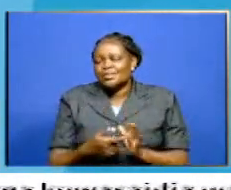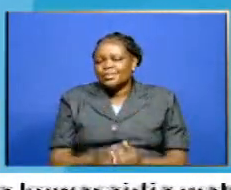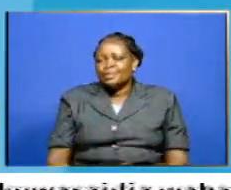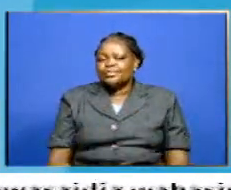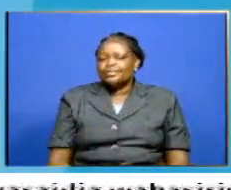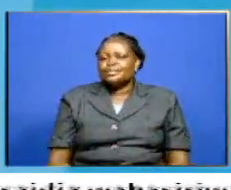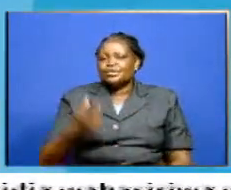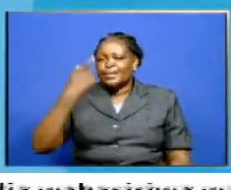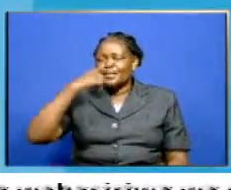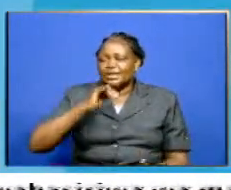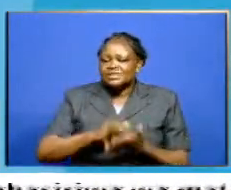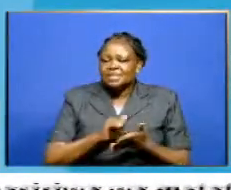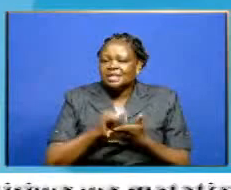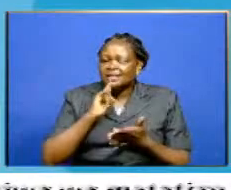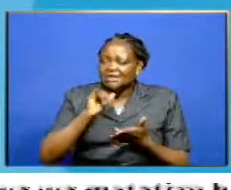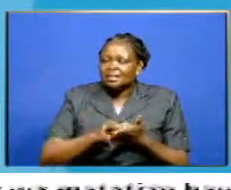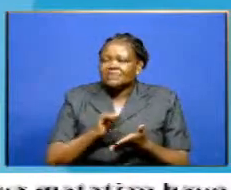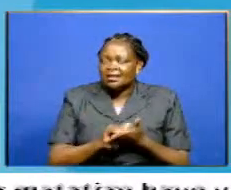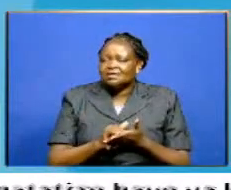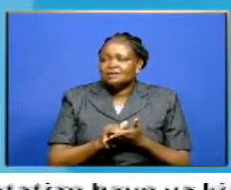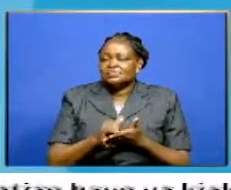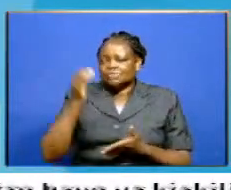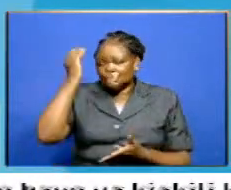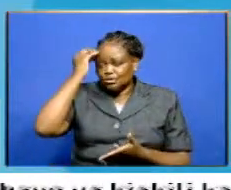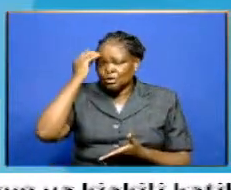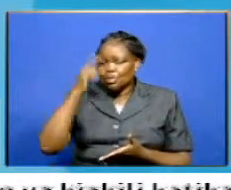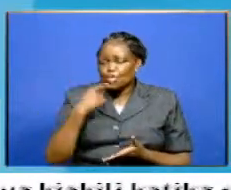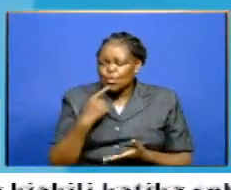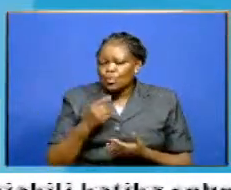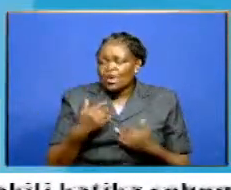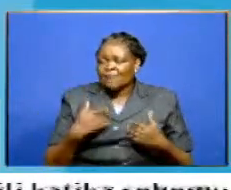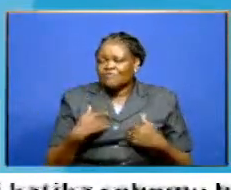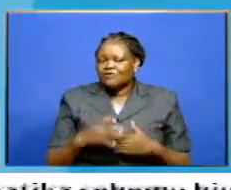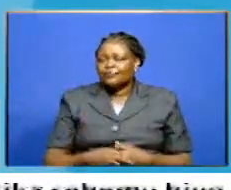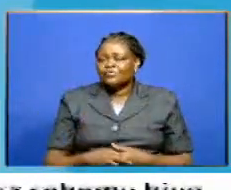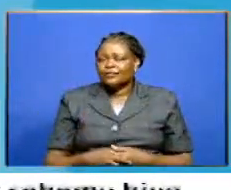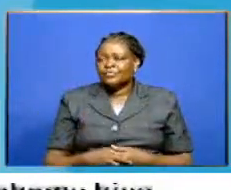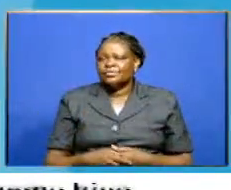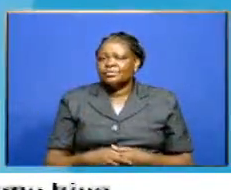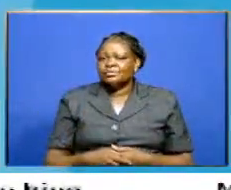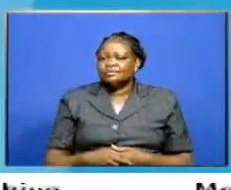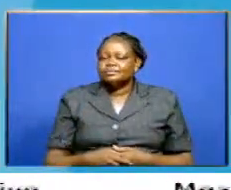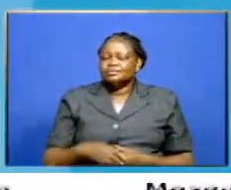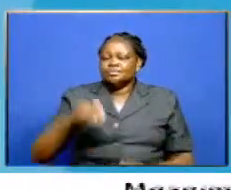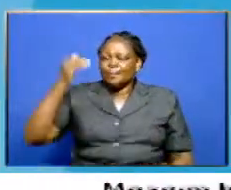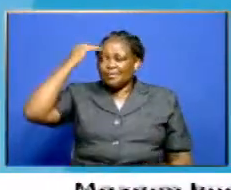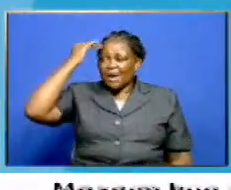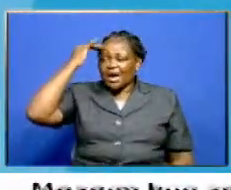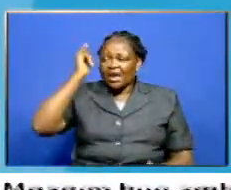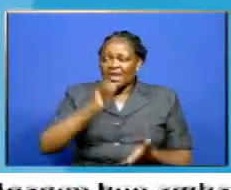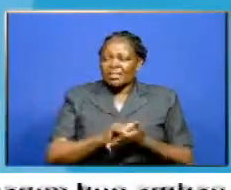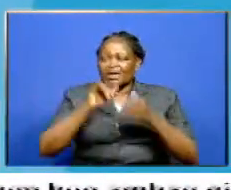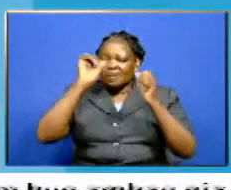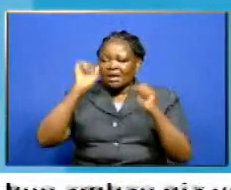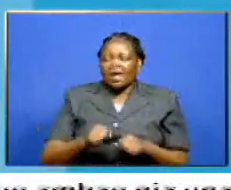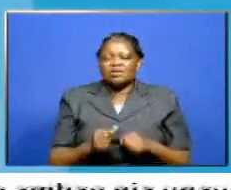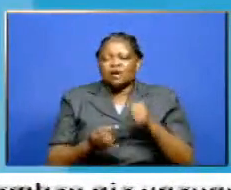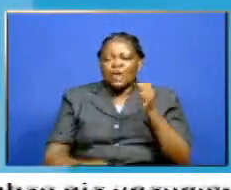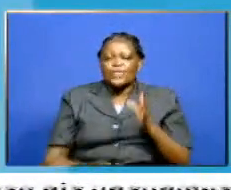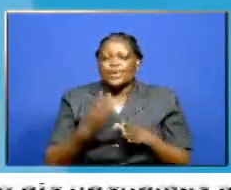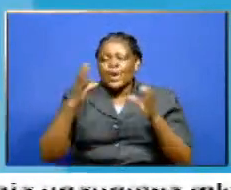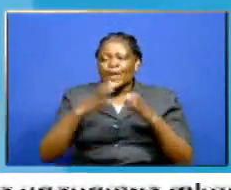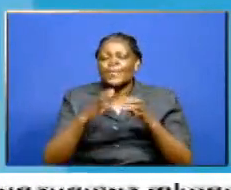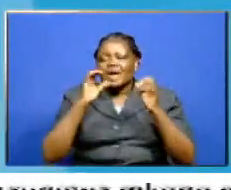ile policy ambayo wanasema kwamba wale wanafunzi ambao wako na mawazo ambayo yanaweza kufungua kampuni,